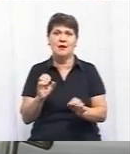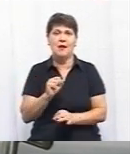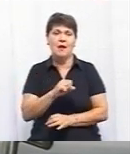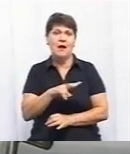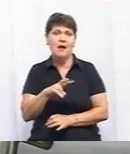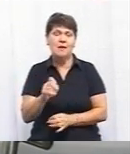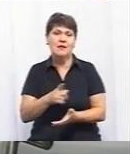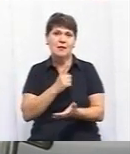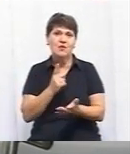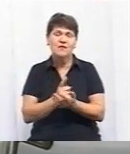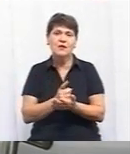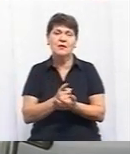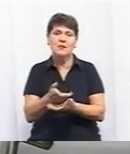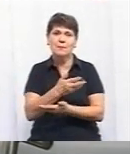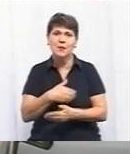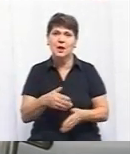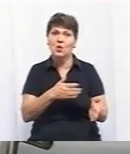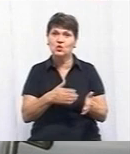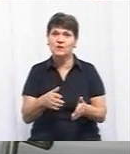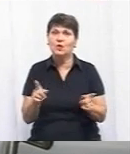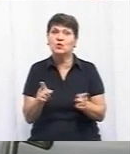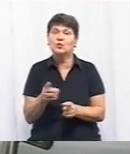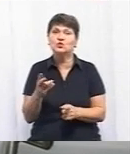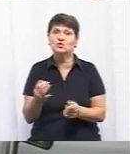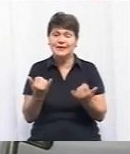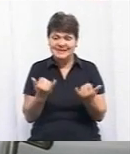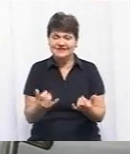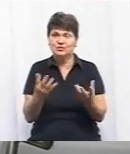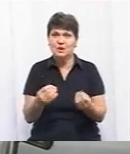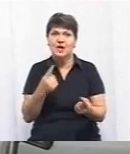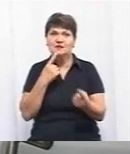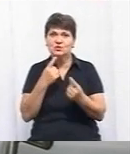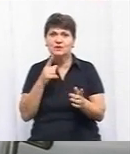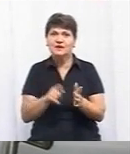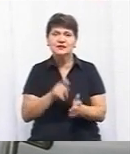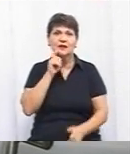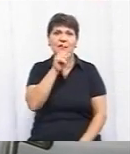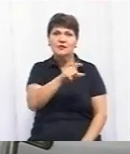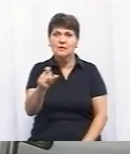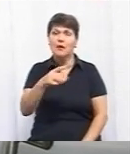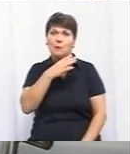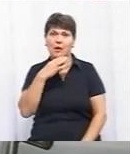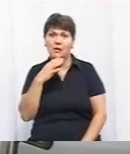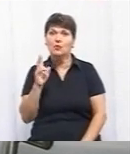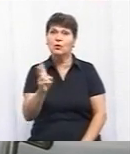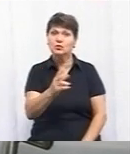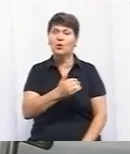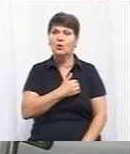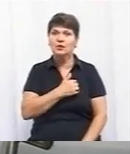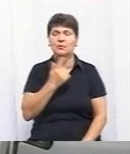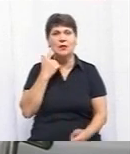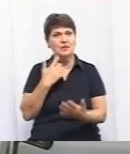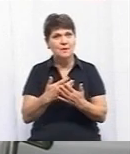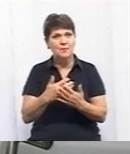повинні бути до цього готові, тому що на сьогоднішній день ми спілкуємося з вінничанами, багато хто хотів би, напевне,